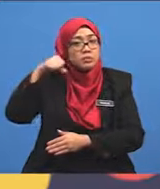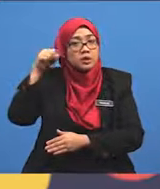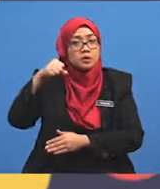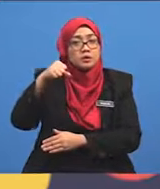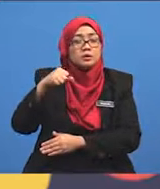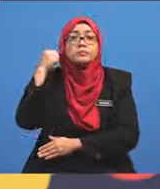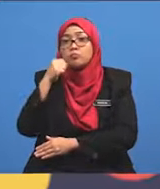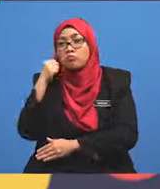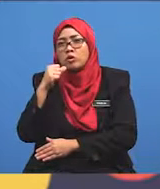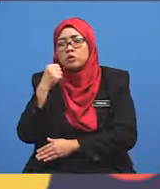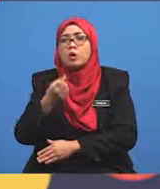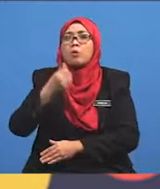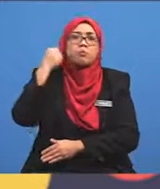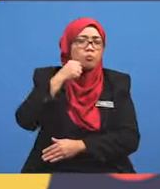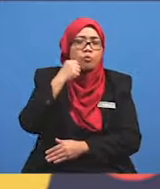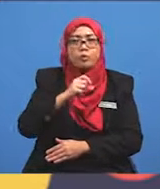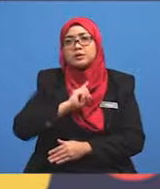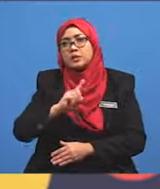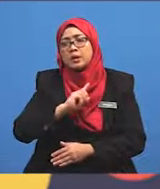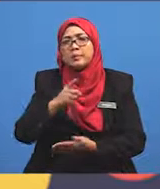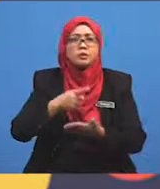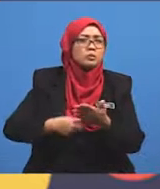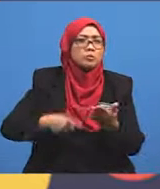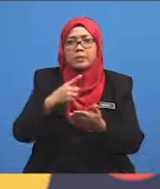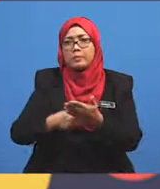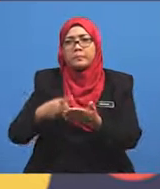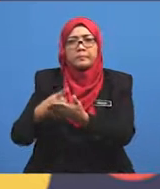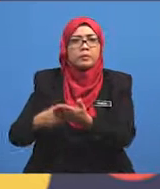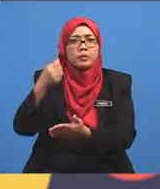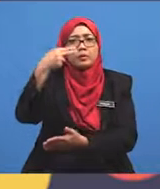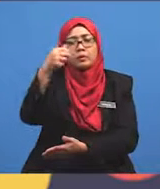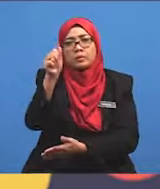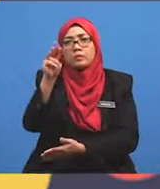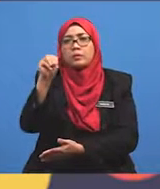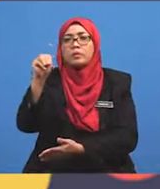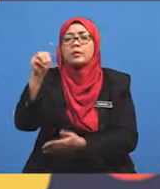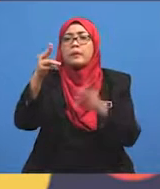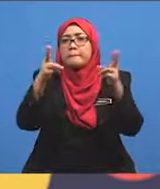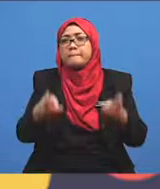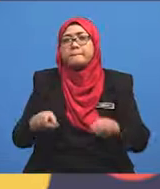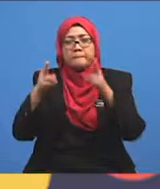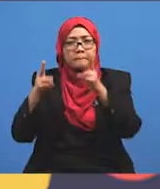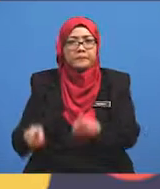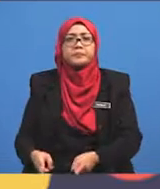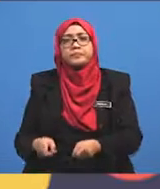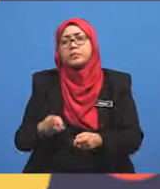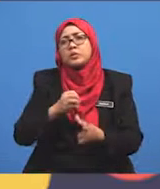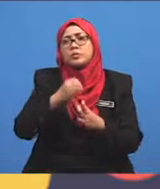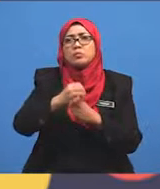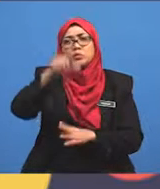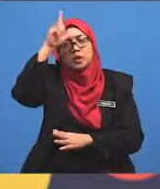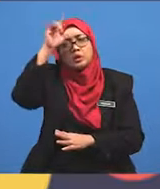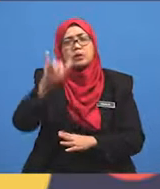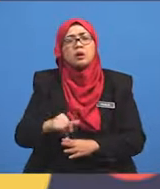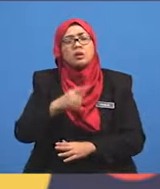perempuan-perempuan Islam atau hamba-hamba mereka atau orang gaji daripada orang laki yang telah tua